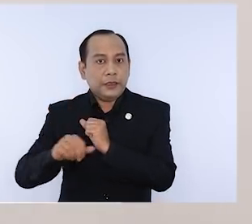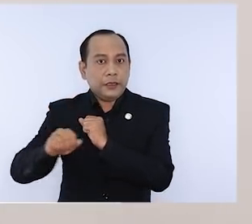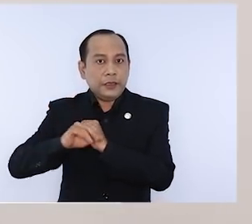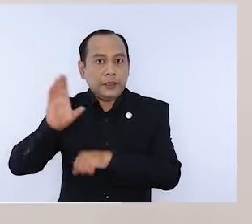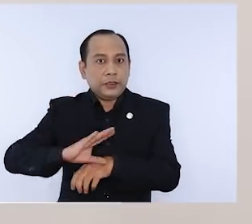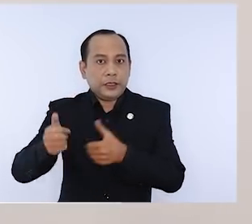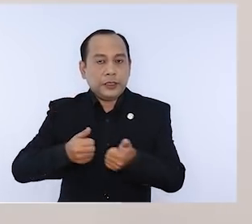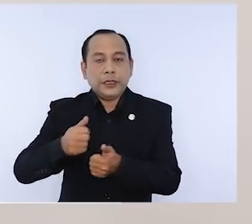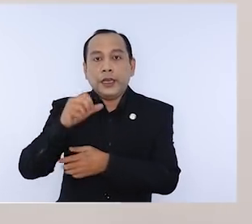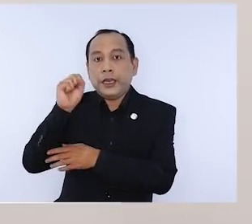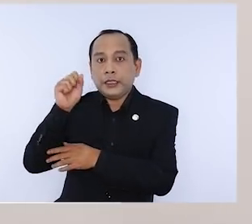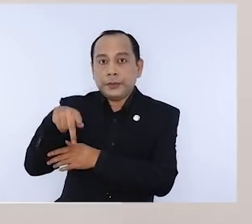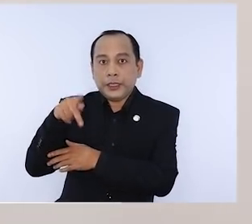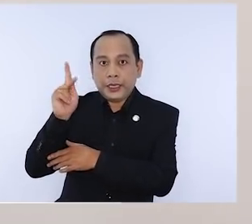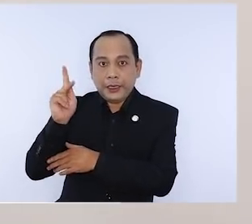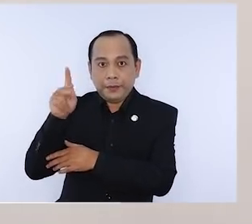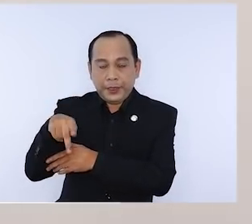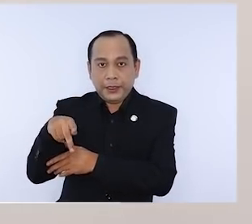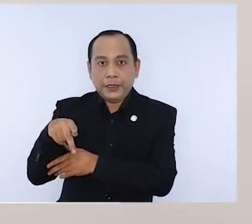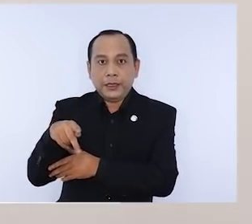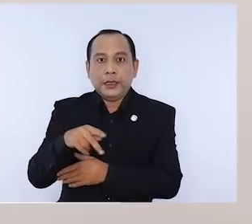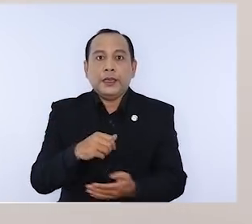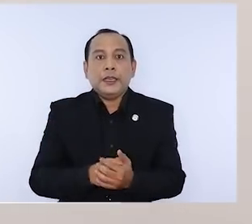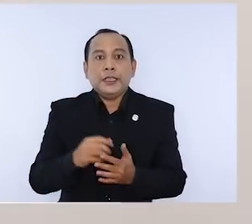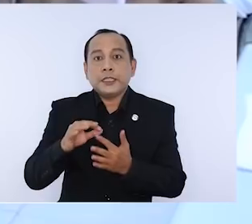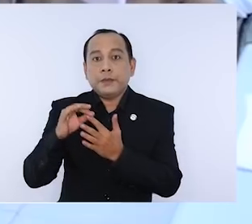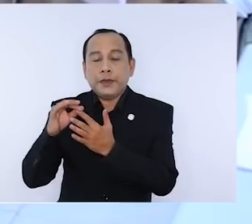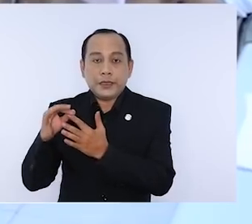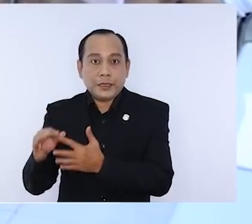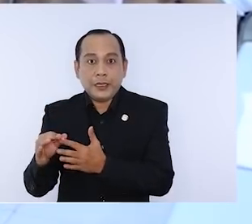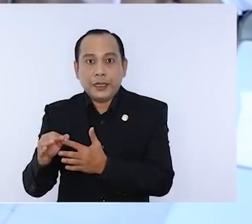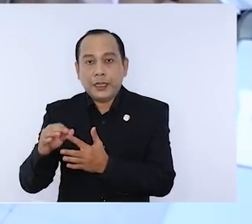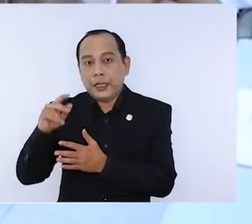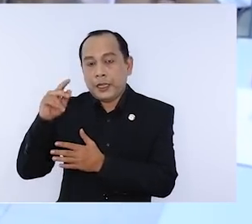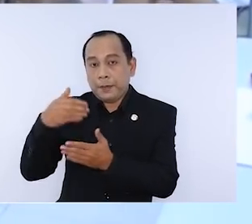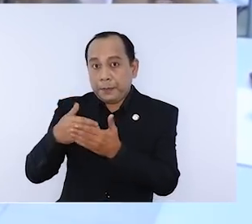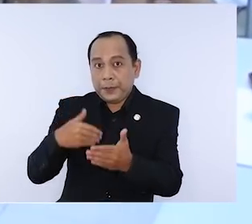na SPKP o Special Pre-Kindergarten